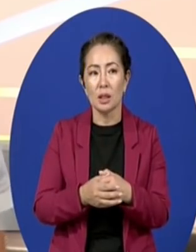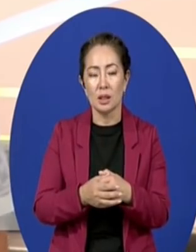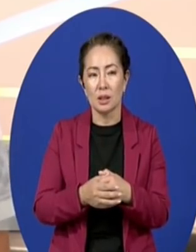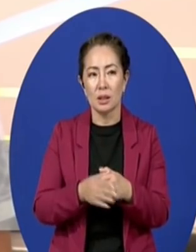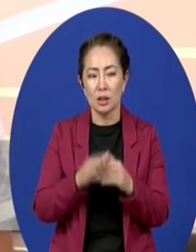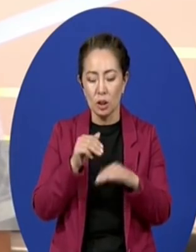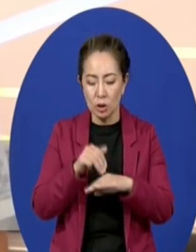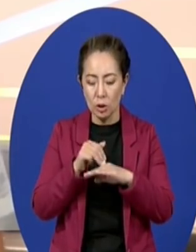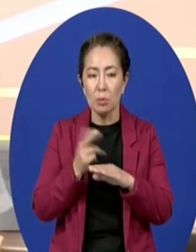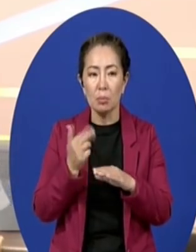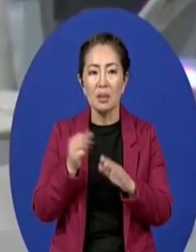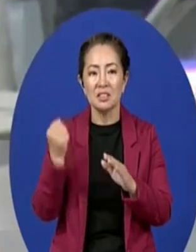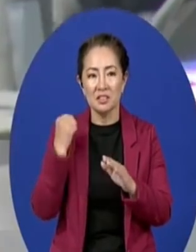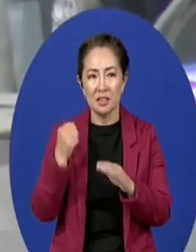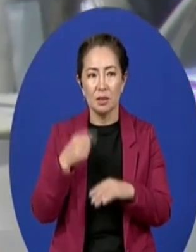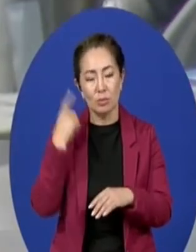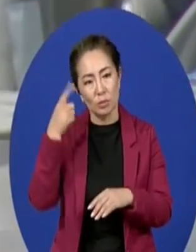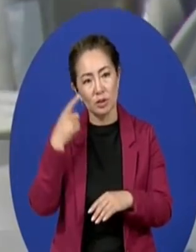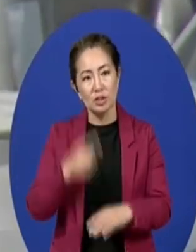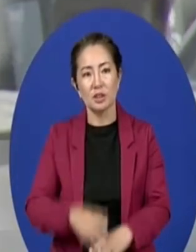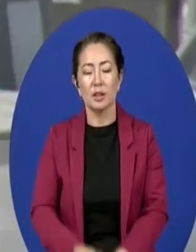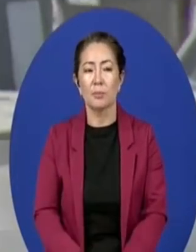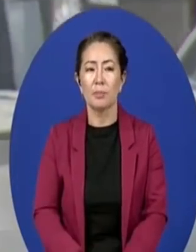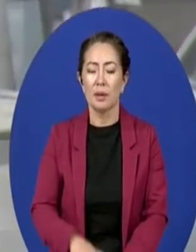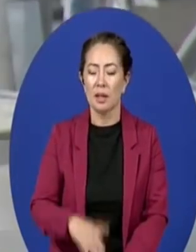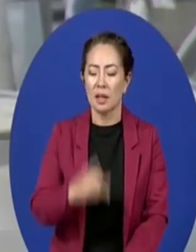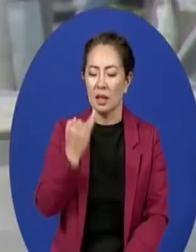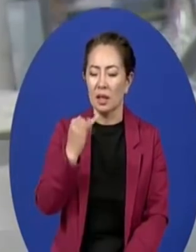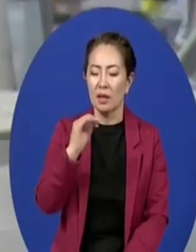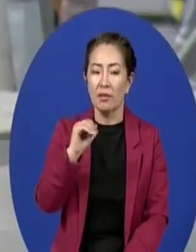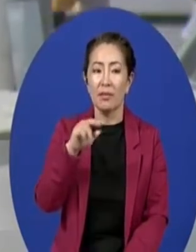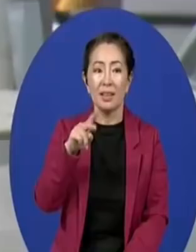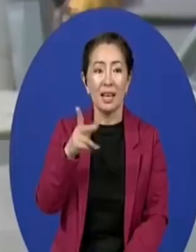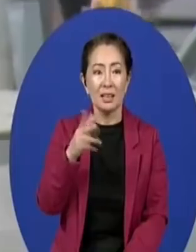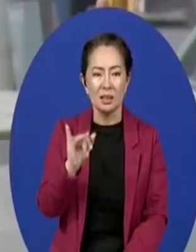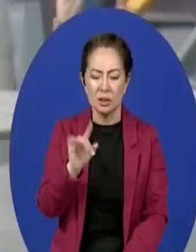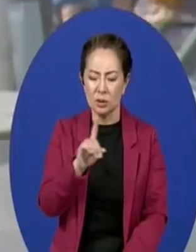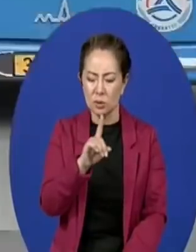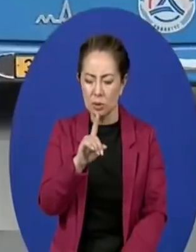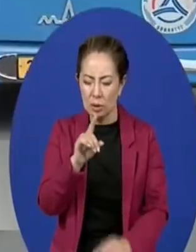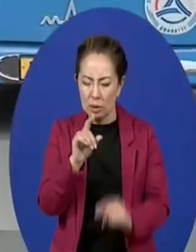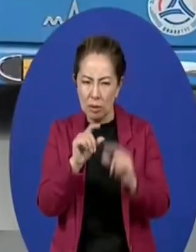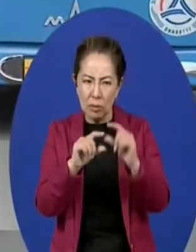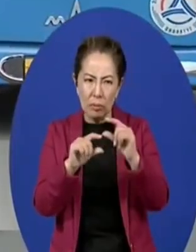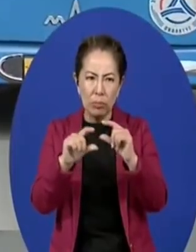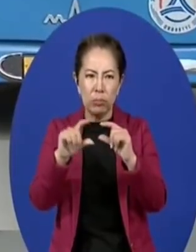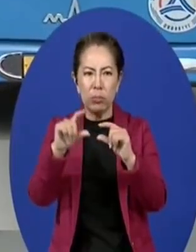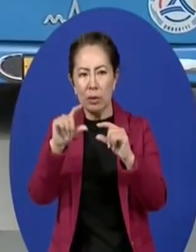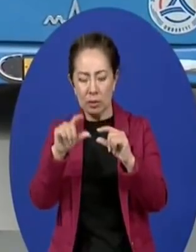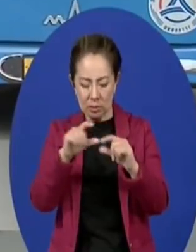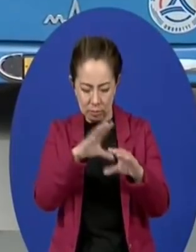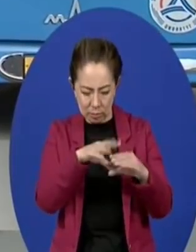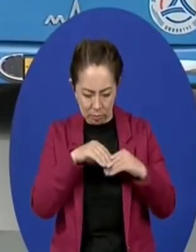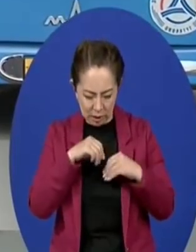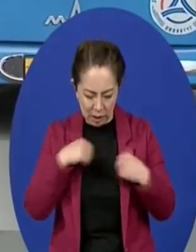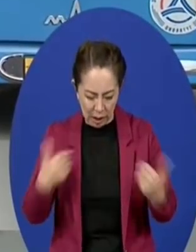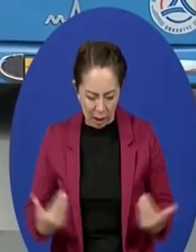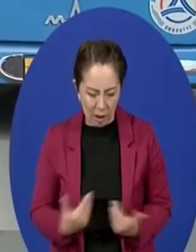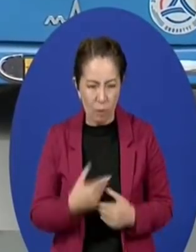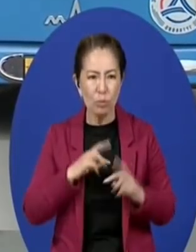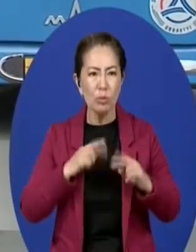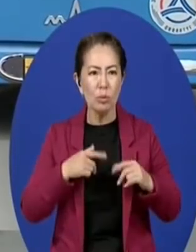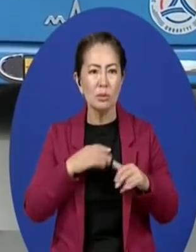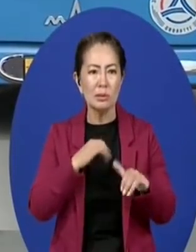төсөл дээр бол хөгжөлтэй байж чадах хаа. Инфляц 100-ийн наривчлалаар өсөх төдийд л иргэдийн амьдралд өөрчлөлт орж санхүүгийн дарамтад